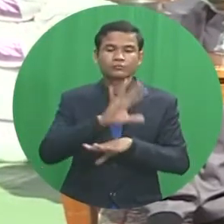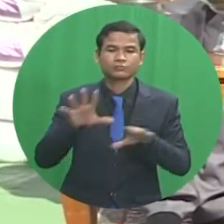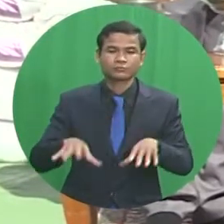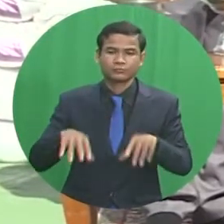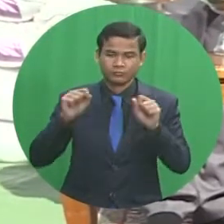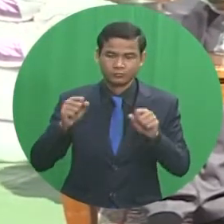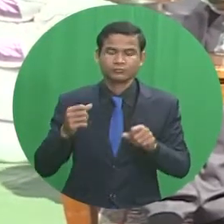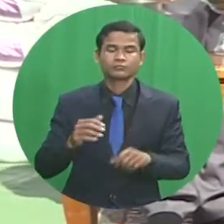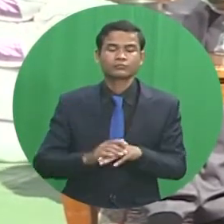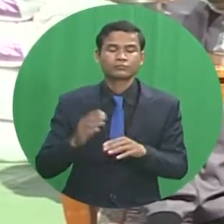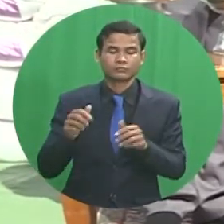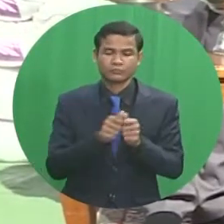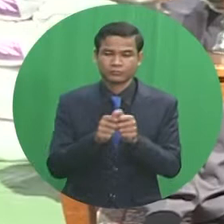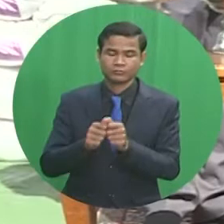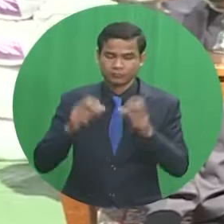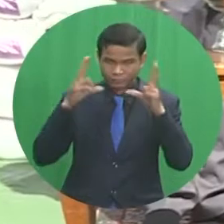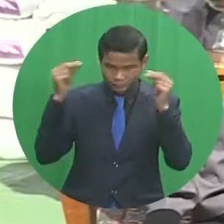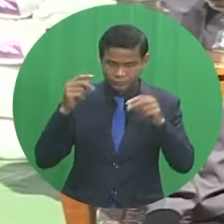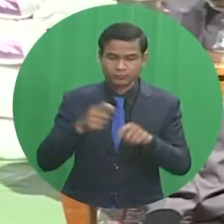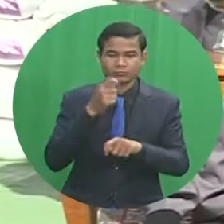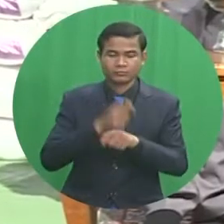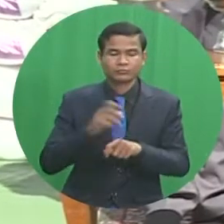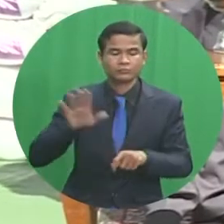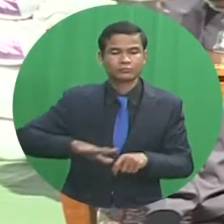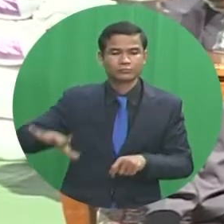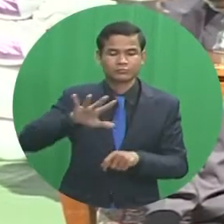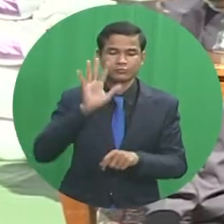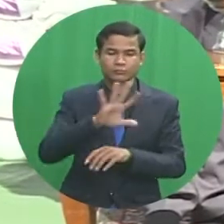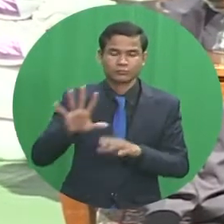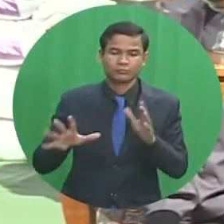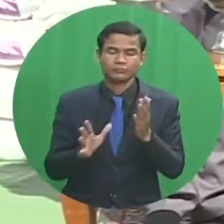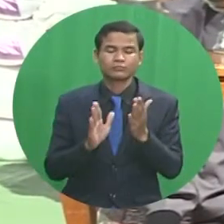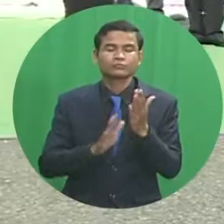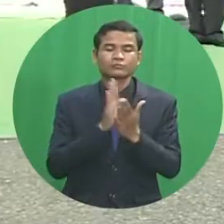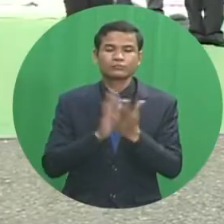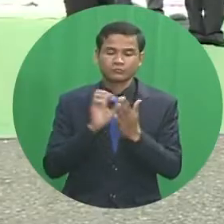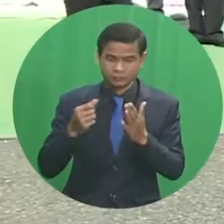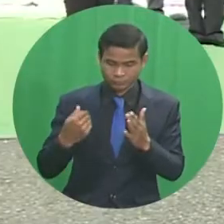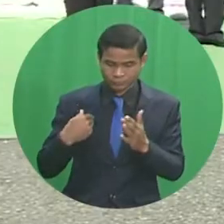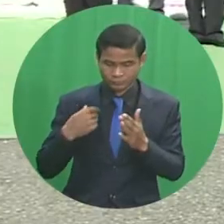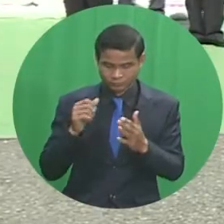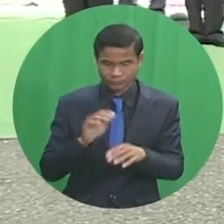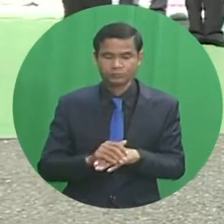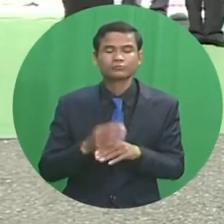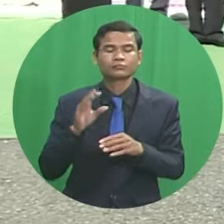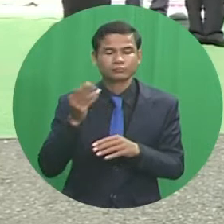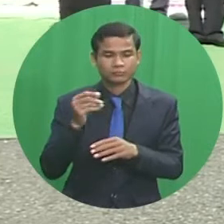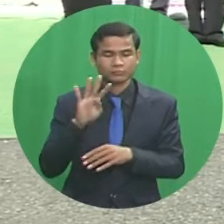ត្តកំពង់ឆ្នាំងរួមទាំងមន្ត្រីរាជការទូទាំងខេត្តដែលបានជួយបឋមថវិកាចំនួន40លាន